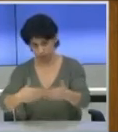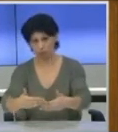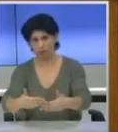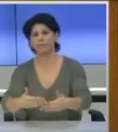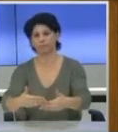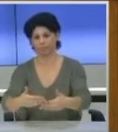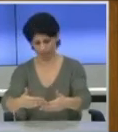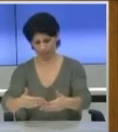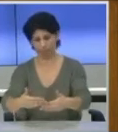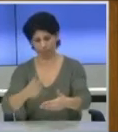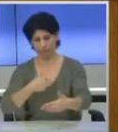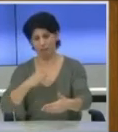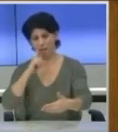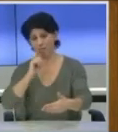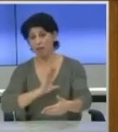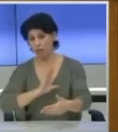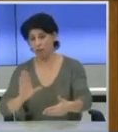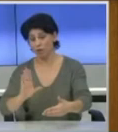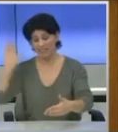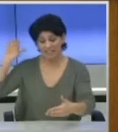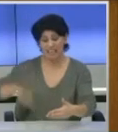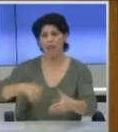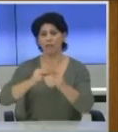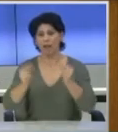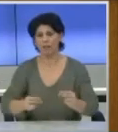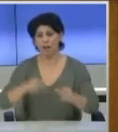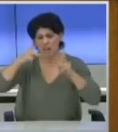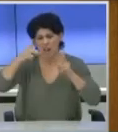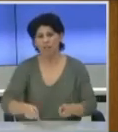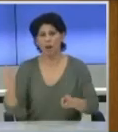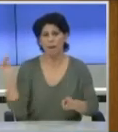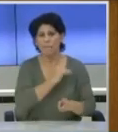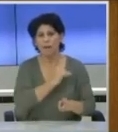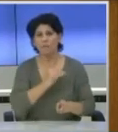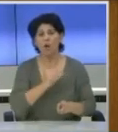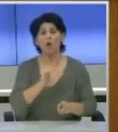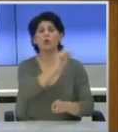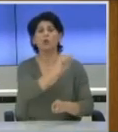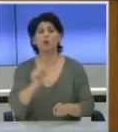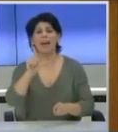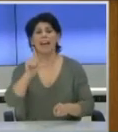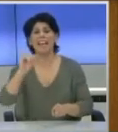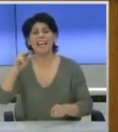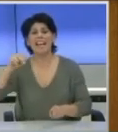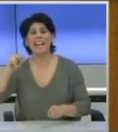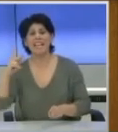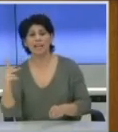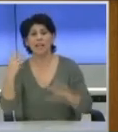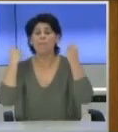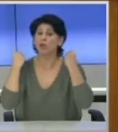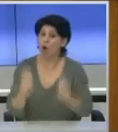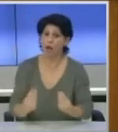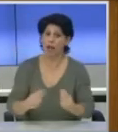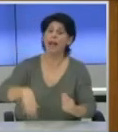θα αναγκαστούμε ως ίστατη λύση να διακόψουμε αμέσως τη Super League, γιατί είναι